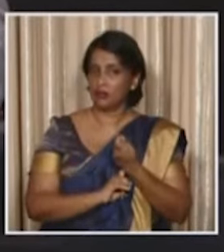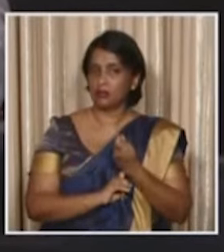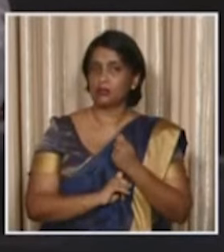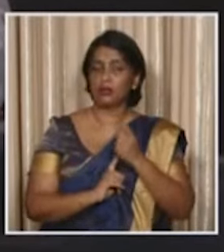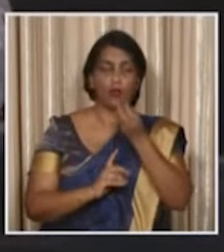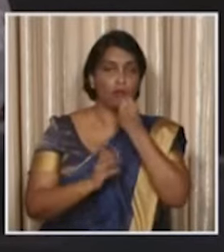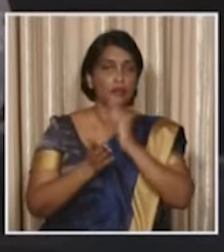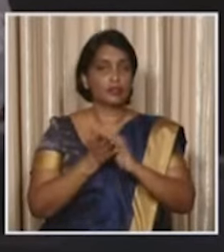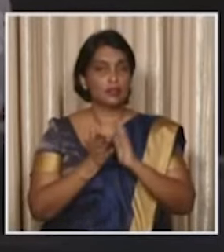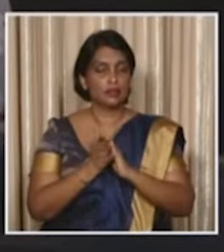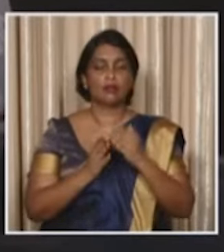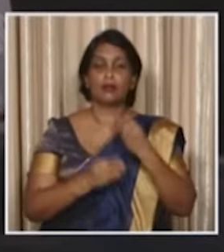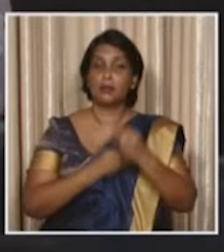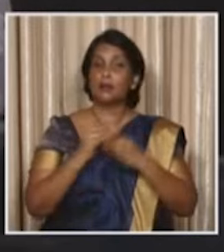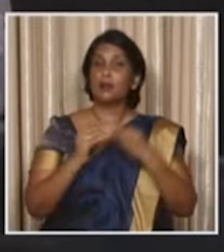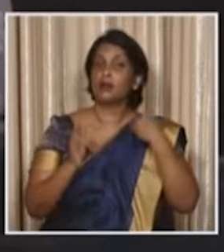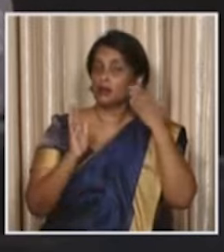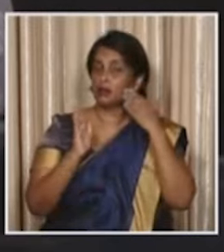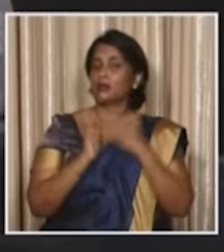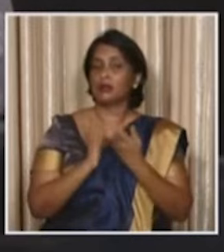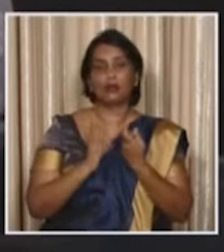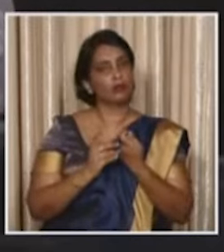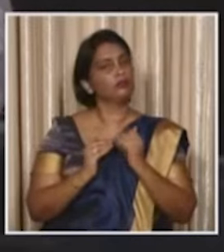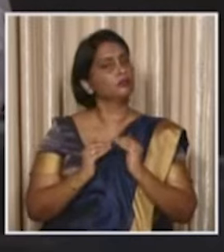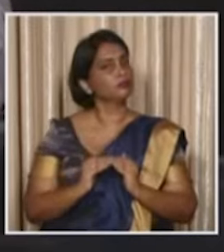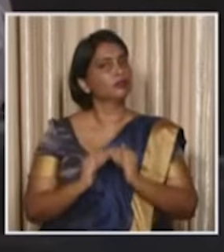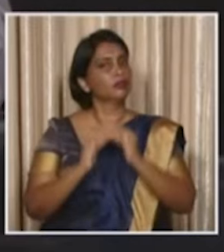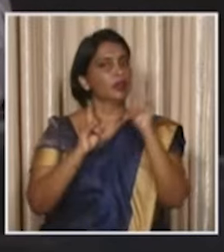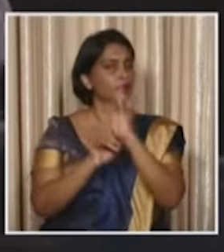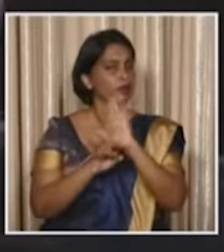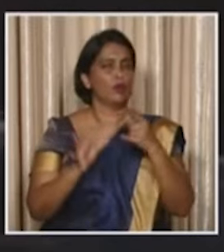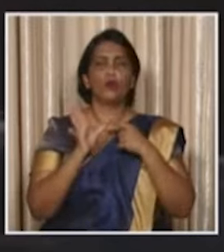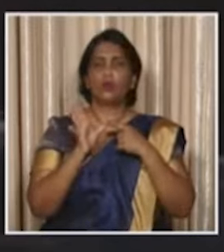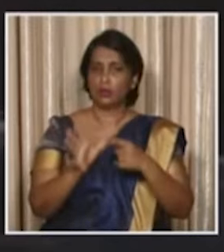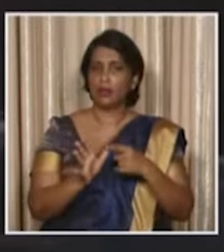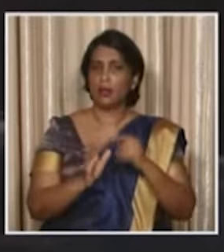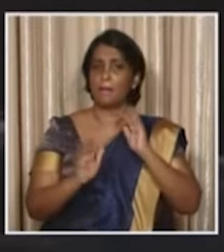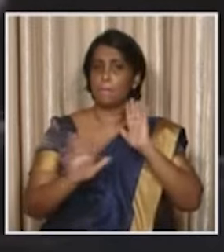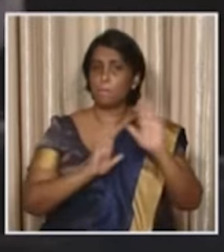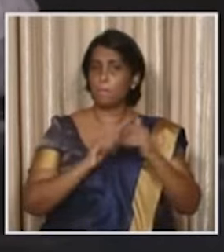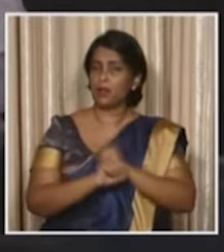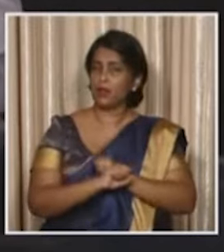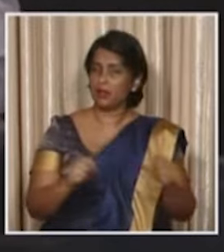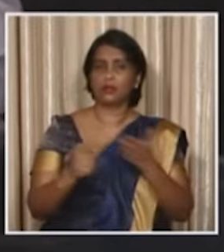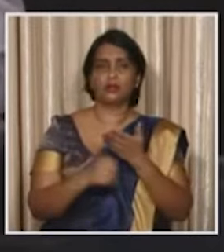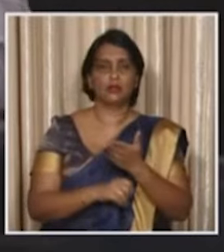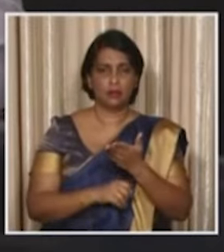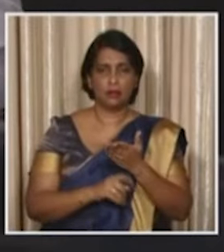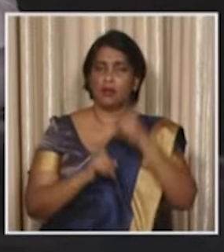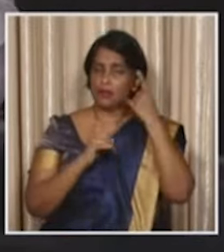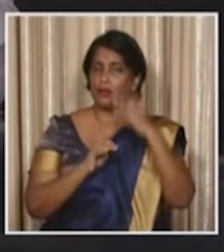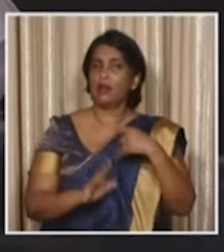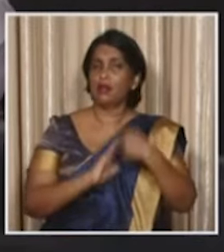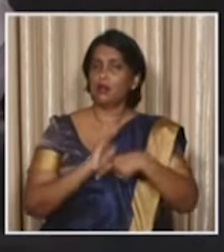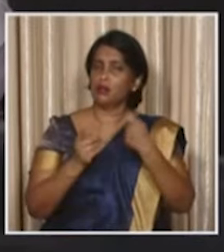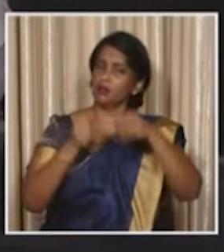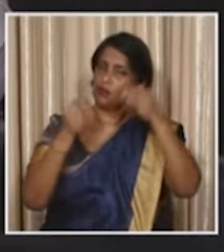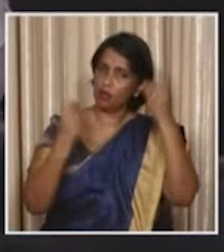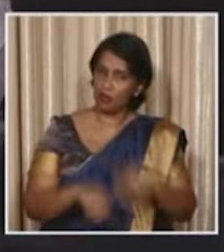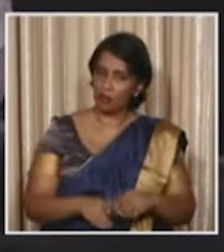හා සේවා නිෂ්පාදනය තමයි අපේ ආර්ථිකයේ ගොඩ යන්න තියෙන එකම උත්තරේ. මේ පාලකයෝ නොකරෙත් ඒක තමයි. ඒකෙන් තමයි ආර්ථිකය කඩන්